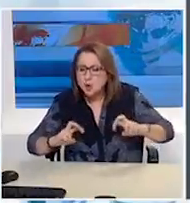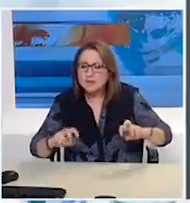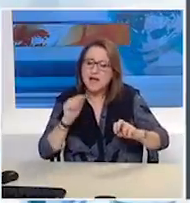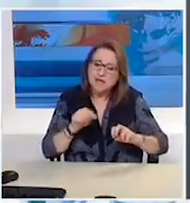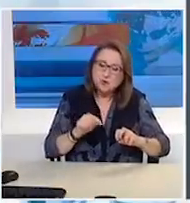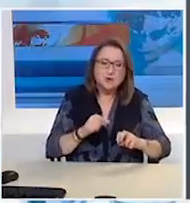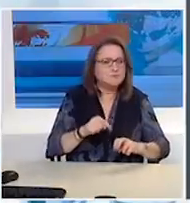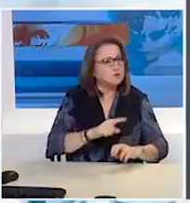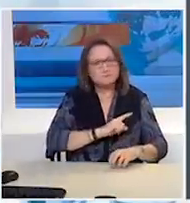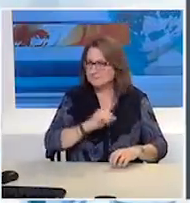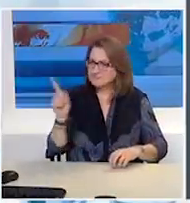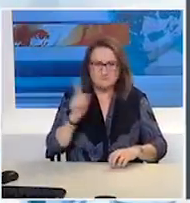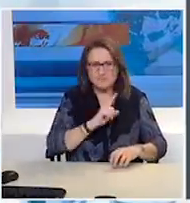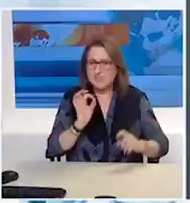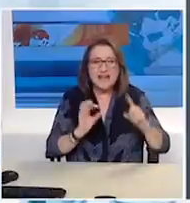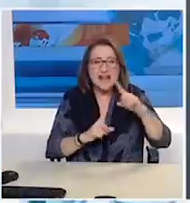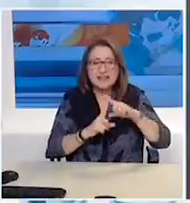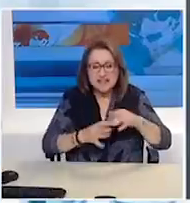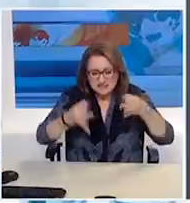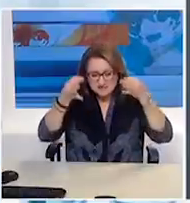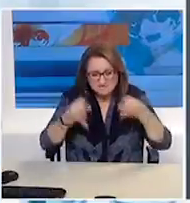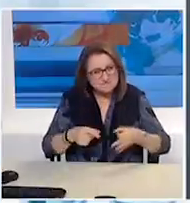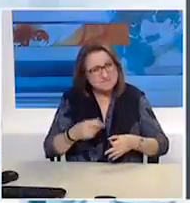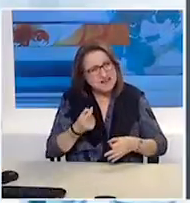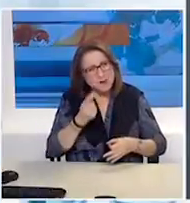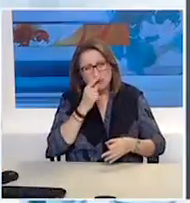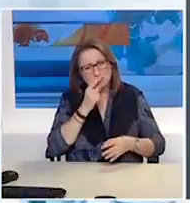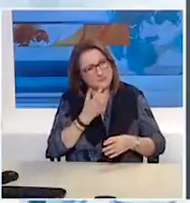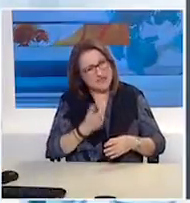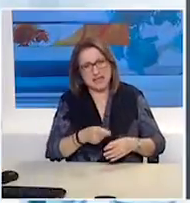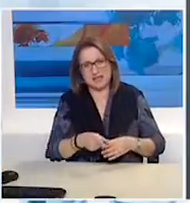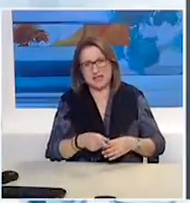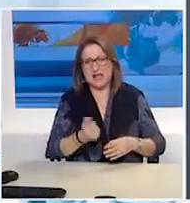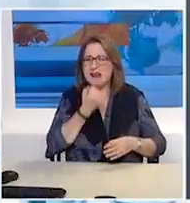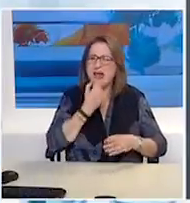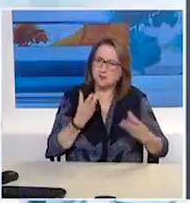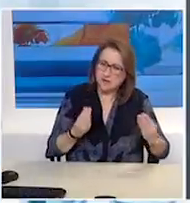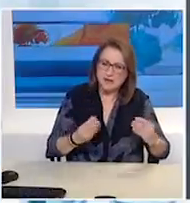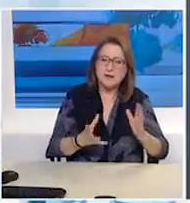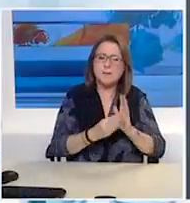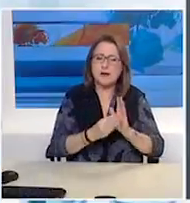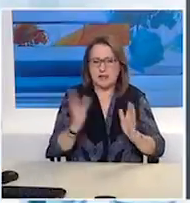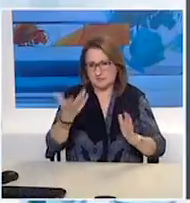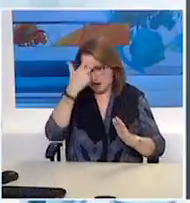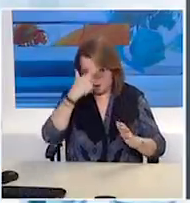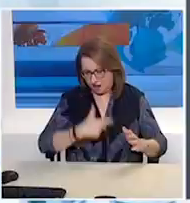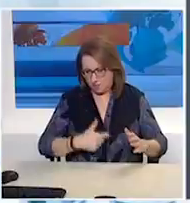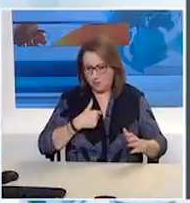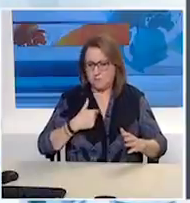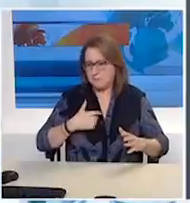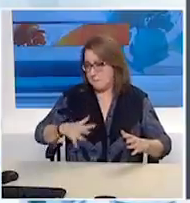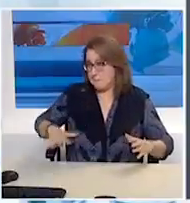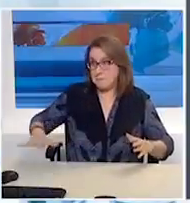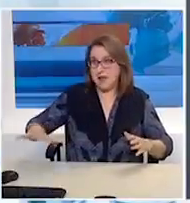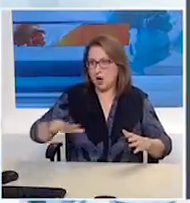αποτελέσματα. Ας πω ένα παράδειγμα. Είμαι ένας πολίτης σε μια επιδημία στην περιοχή μου. Σήμερα